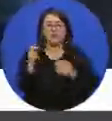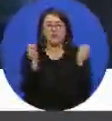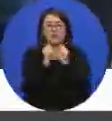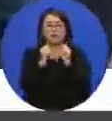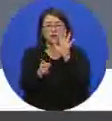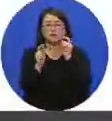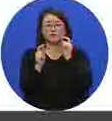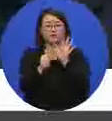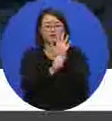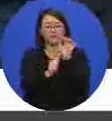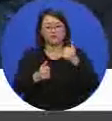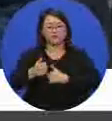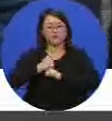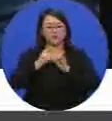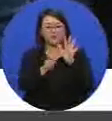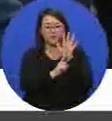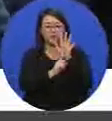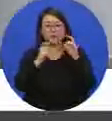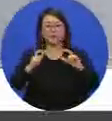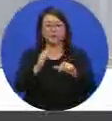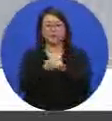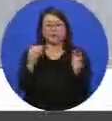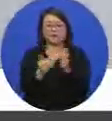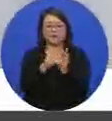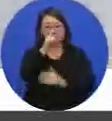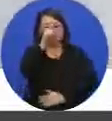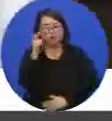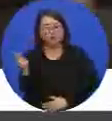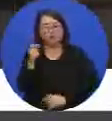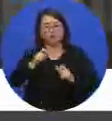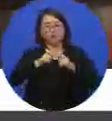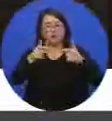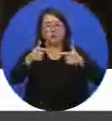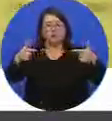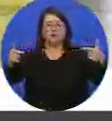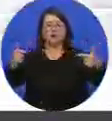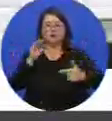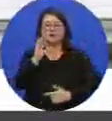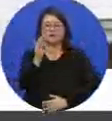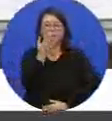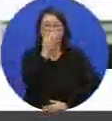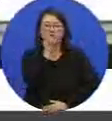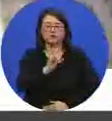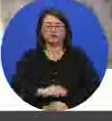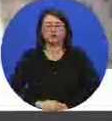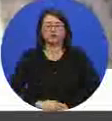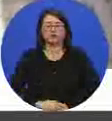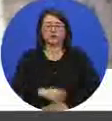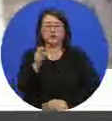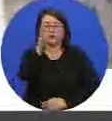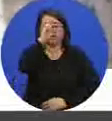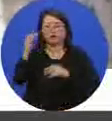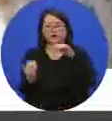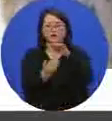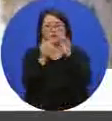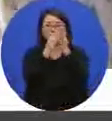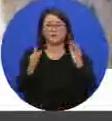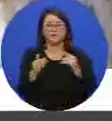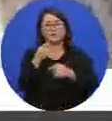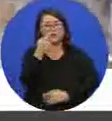있습니다. 오후에는 동부 내륙 지역을 중심으로 한파주의보가 확대될 가능성이 있습니다. 낮 최고 기온은